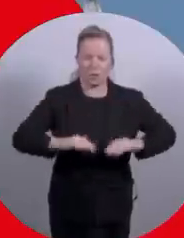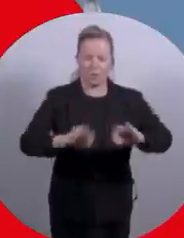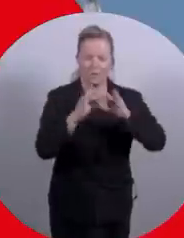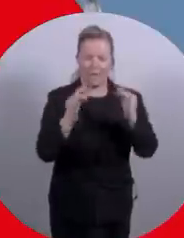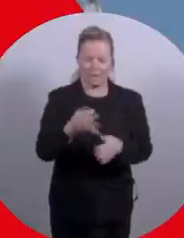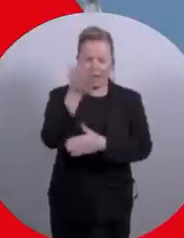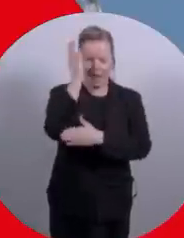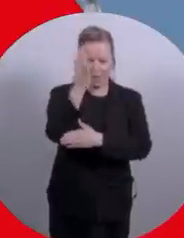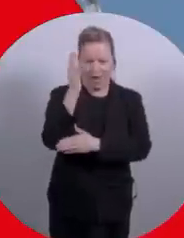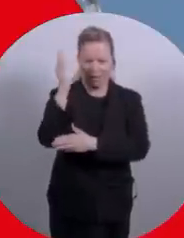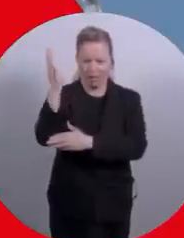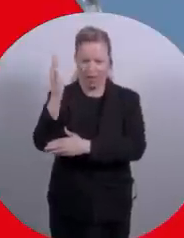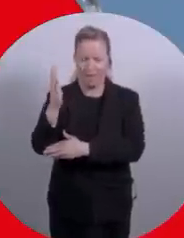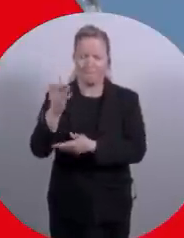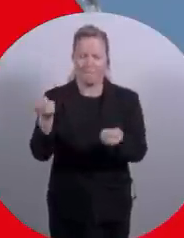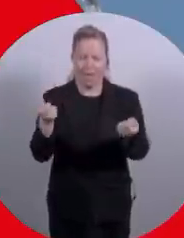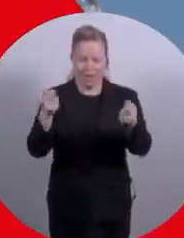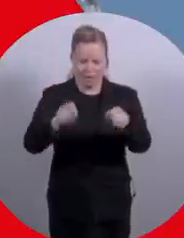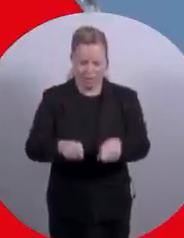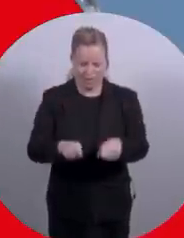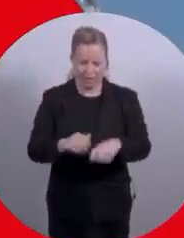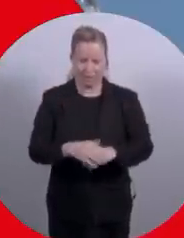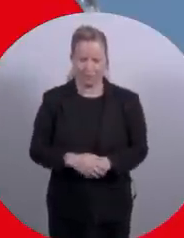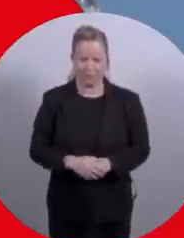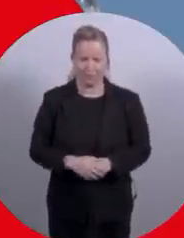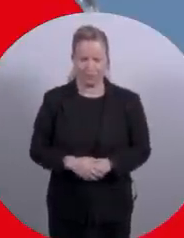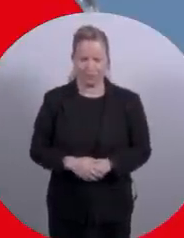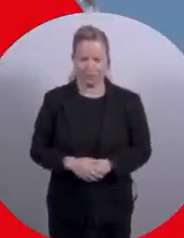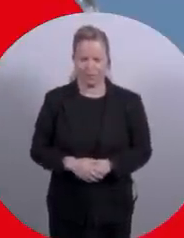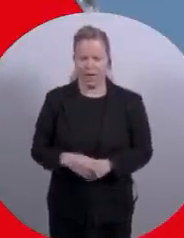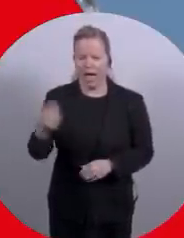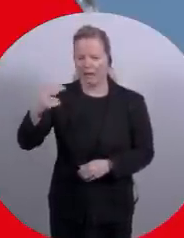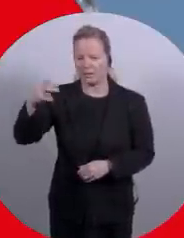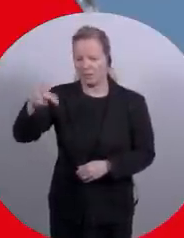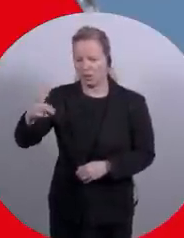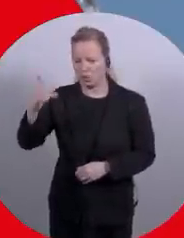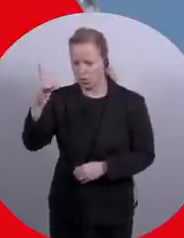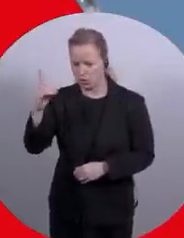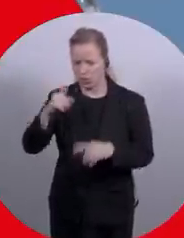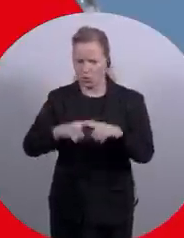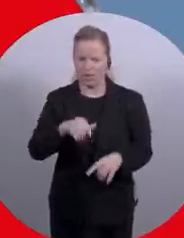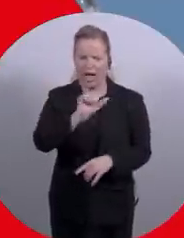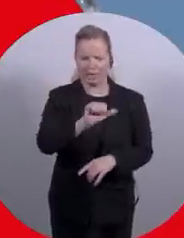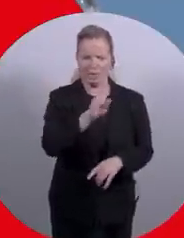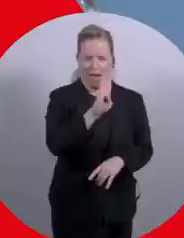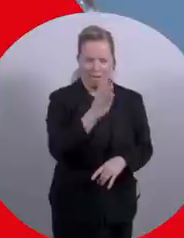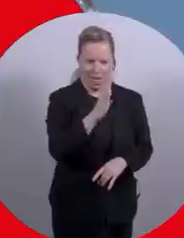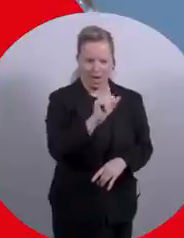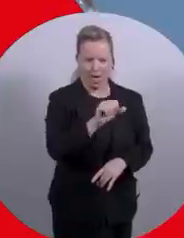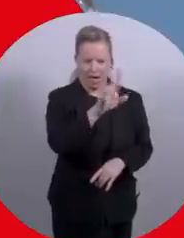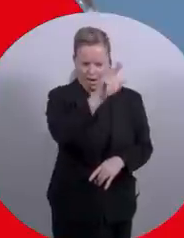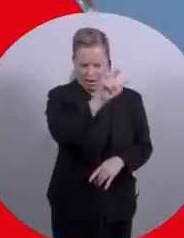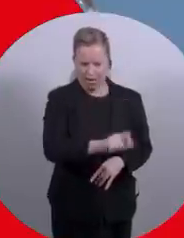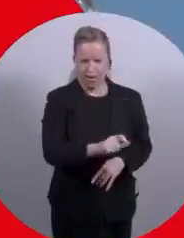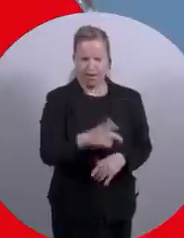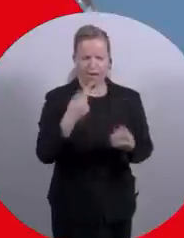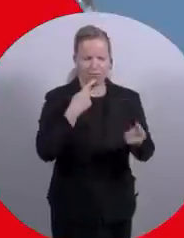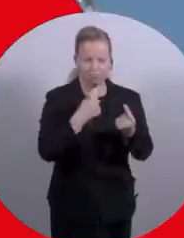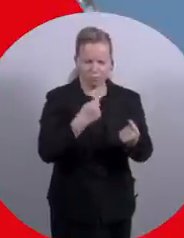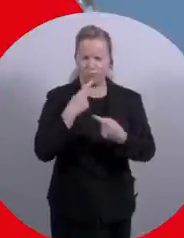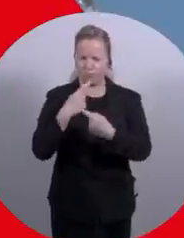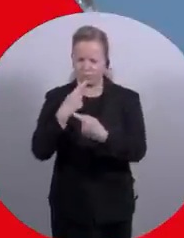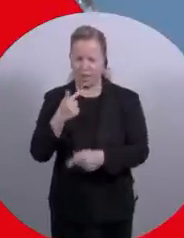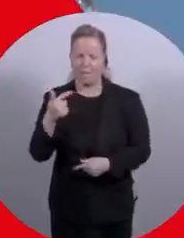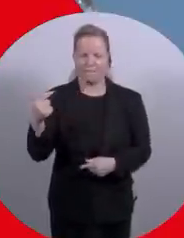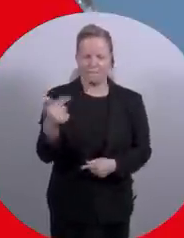beendet ich habe Rücksprache mit Hans-Peter toskozil und an die Barbara gehalten beide